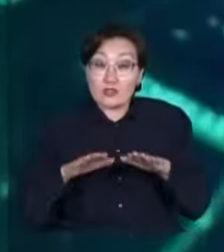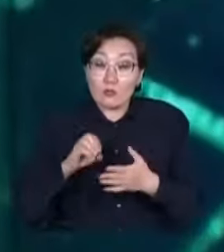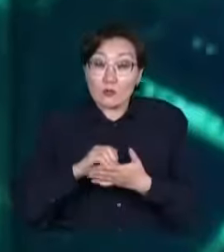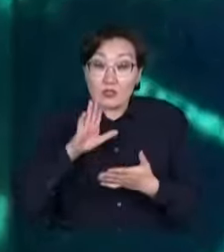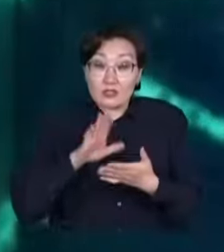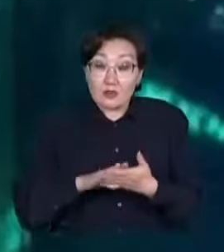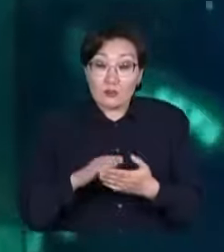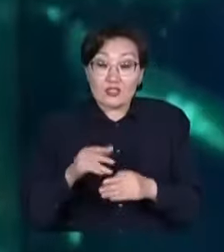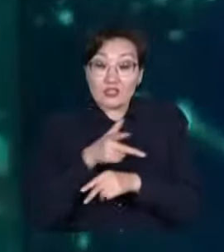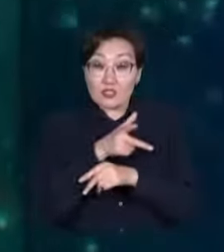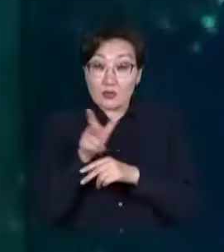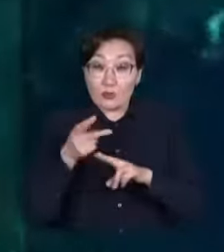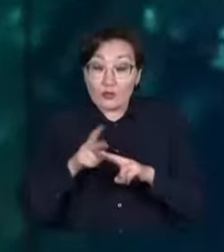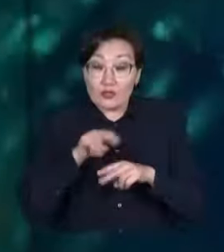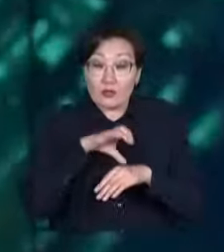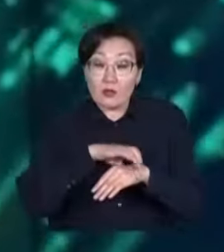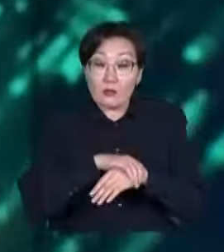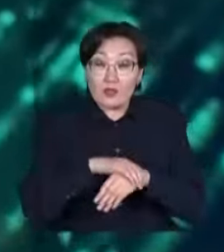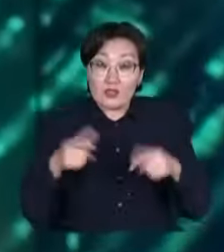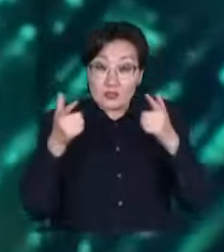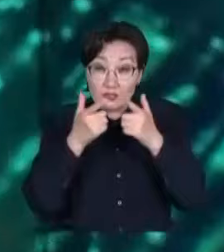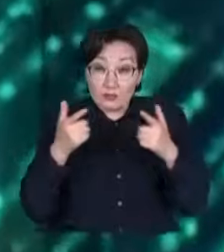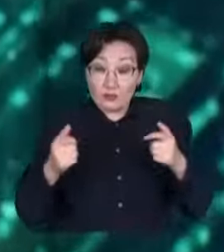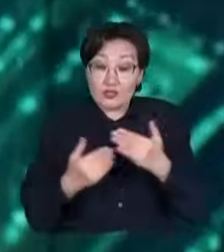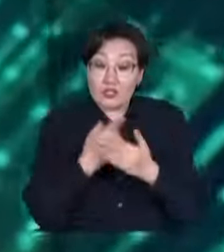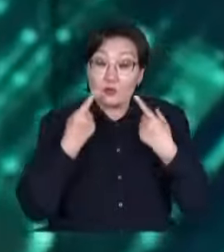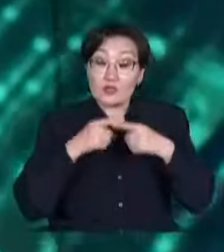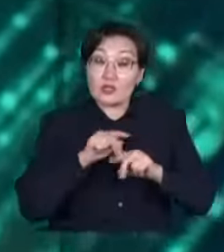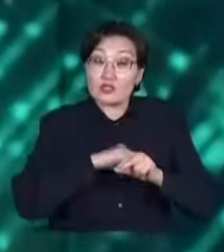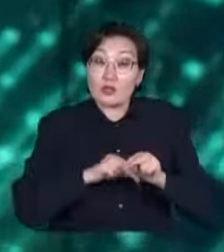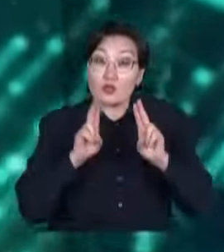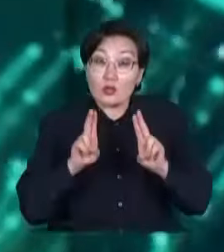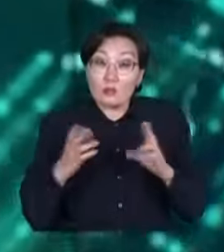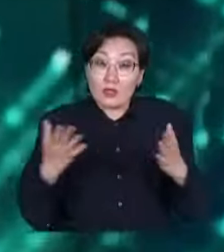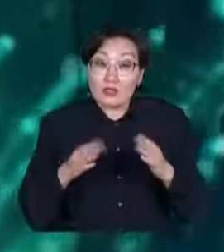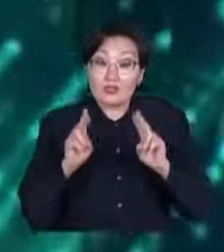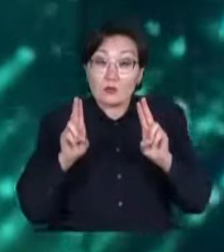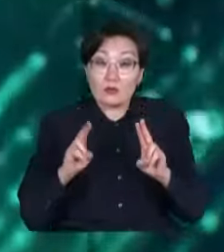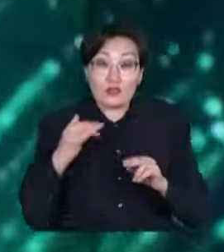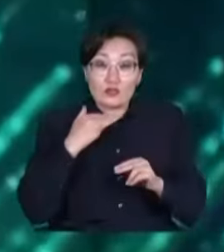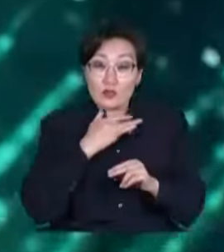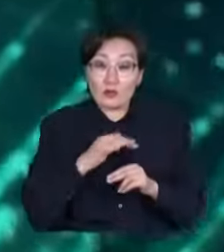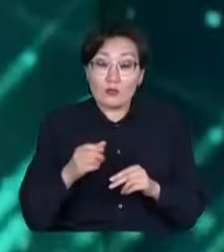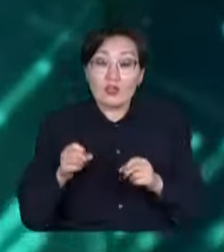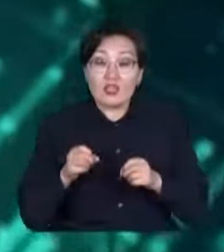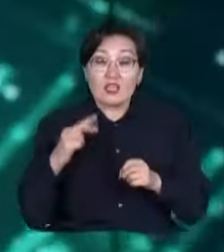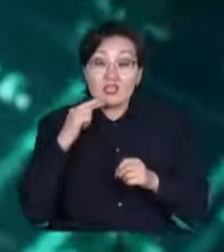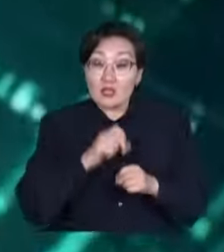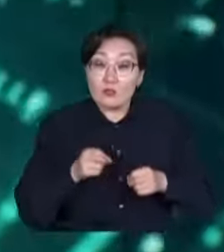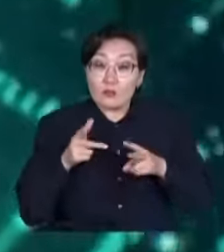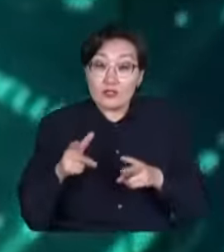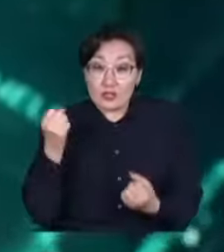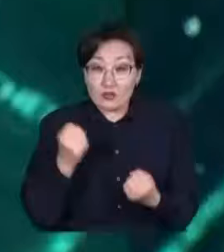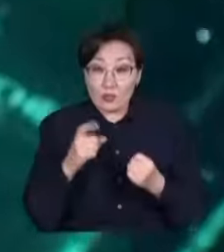бекітілген қондырғылар аталған деректерді сүзгілеп тұр. Жаңа технологияның жұмыс істеу тәртібі қандай? Нормадан көп зиянды заттар шығаратын көлік иесі